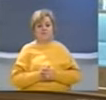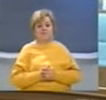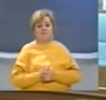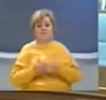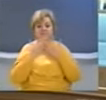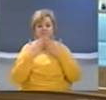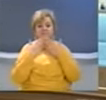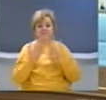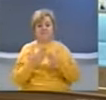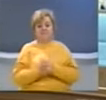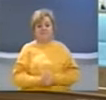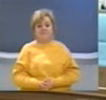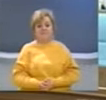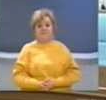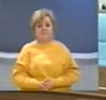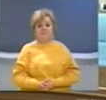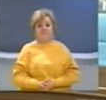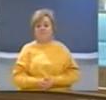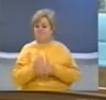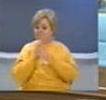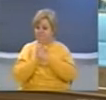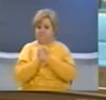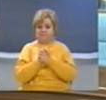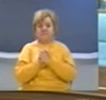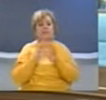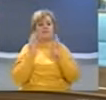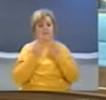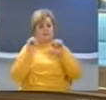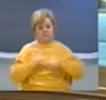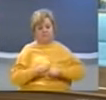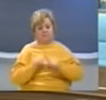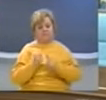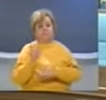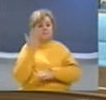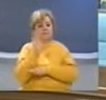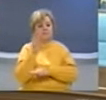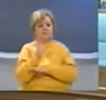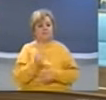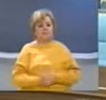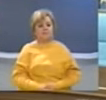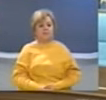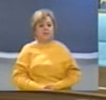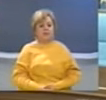Faleminderit kryetar, shëndetje kabinet qeveritar, nderuar kolegë deputet dhe ju të pranishëm.